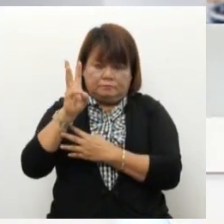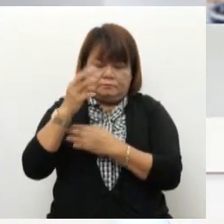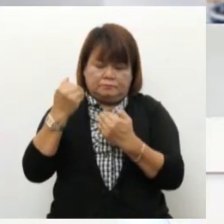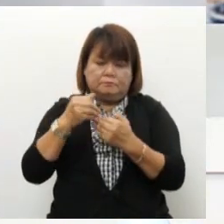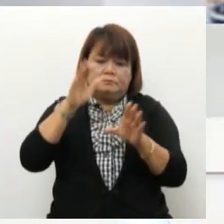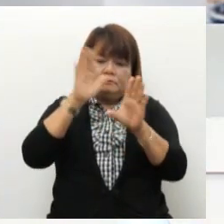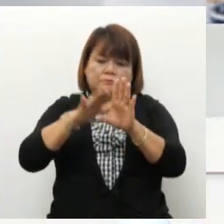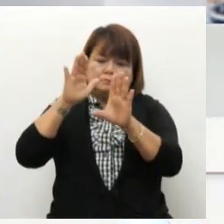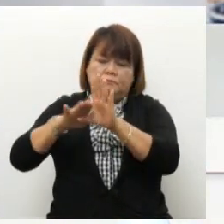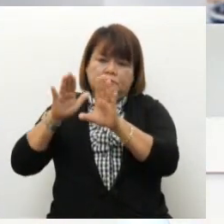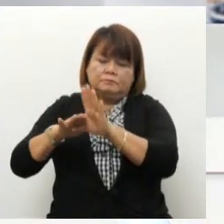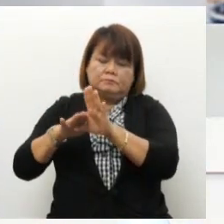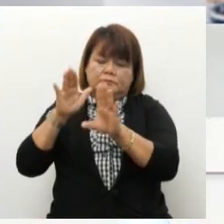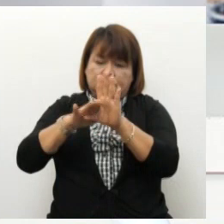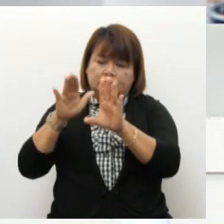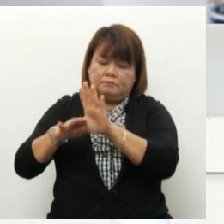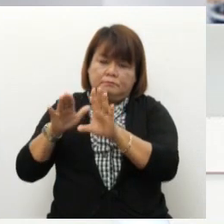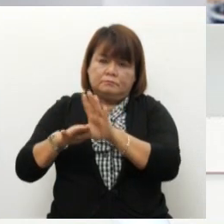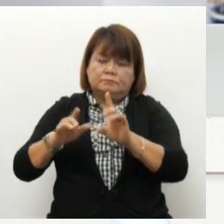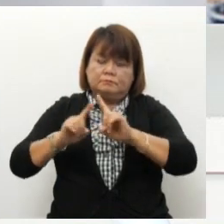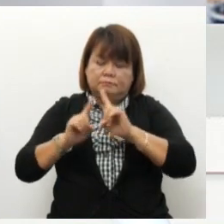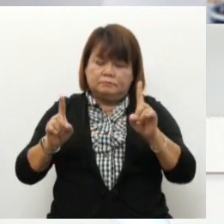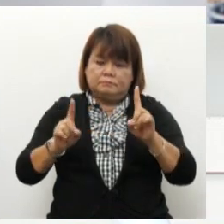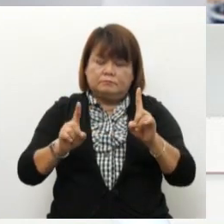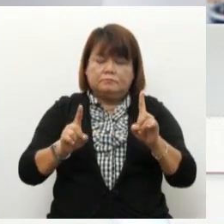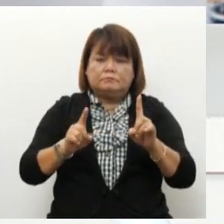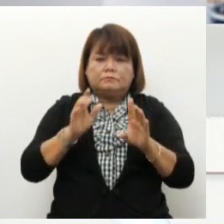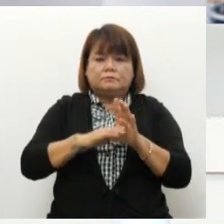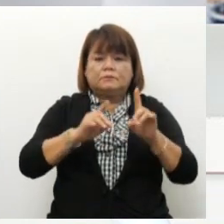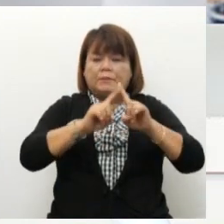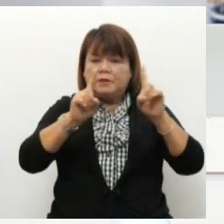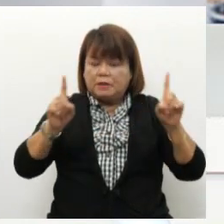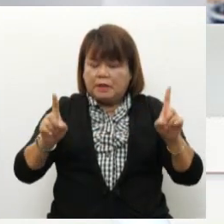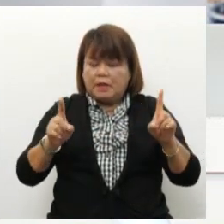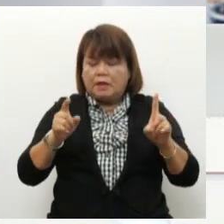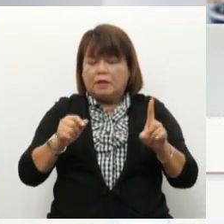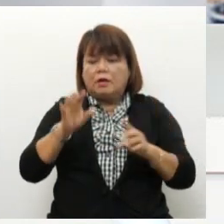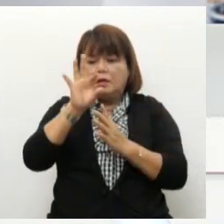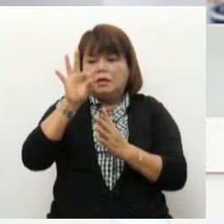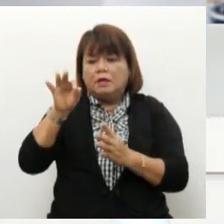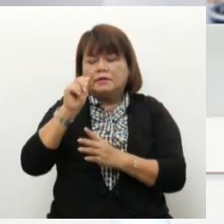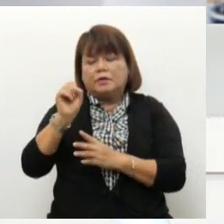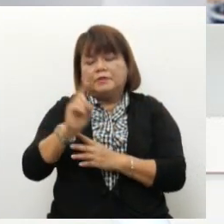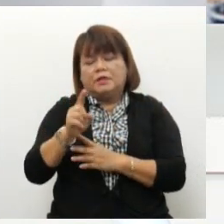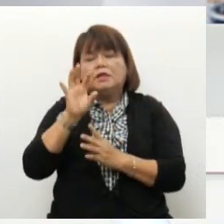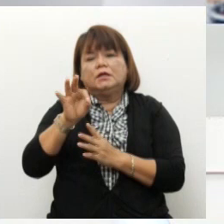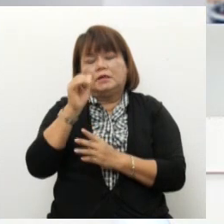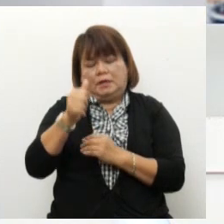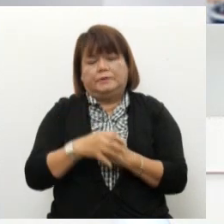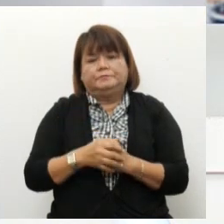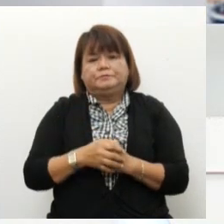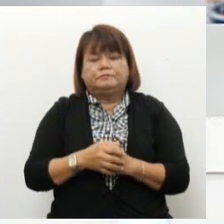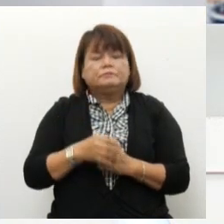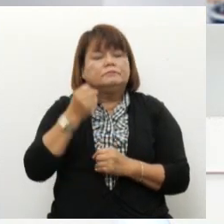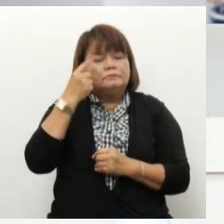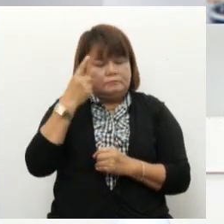ที่แต่เลือกสอบที่ใดที่หนึ่งเพียงแห่งเดียวอันนี้ก็อยากจะสื่อสารทำความเข้าใจกับแนวทาง